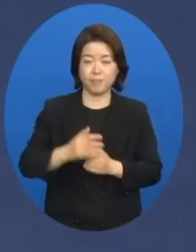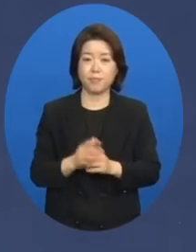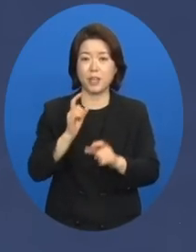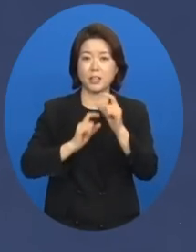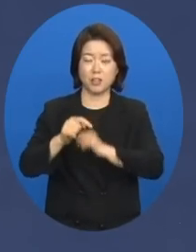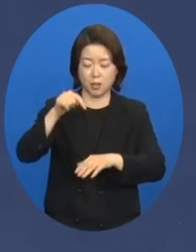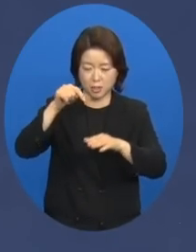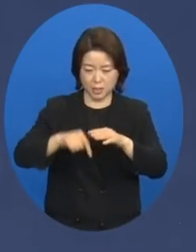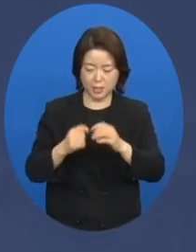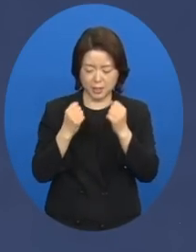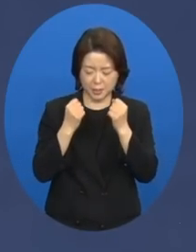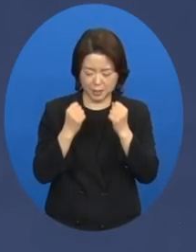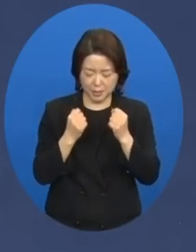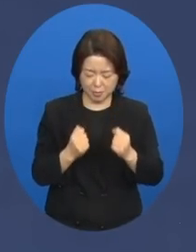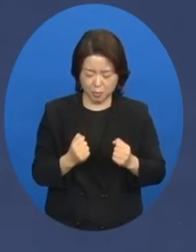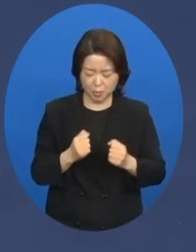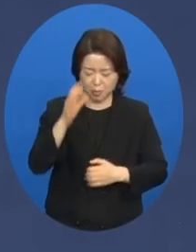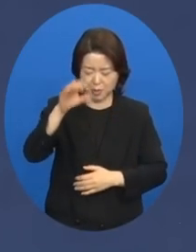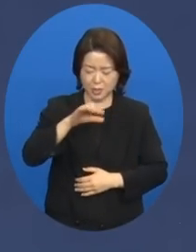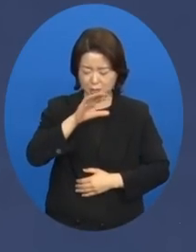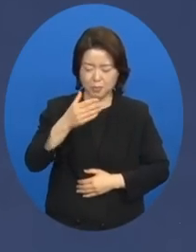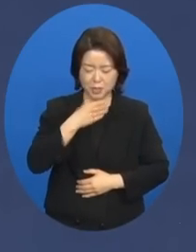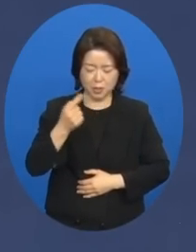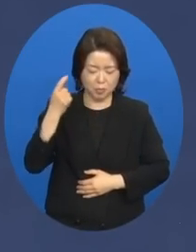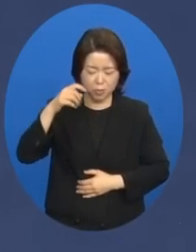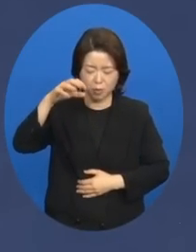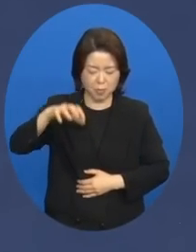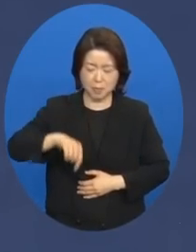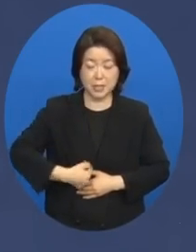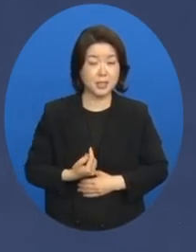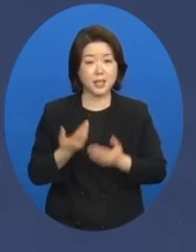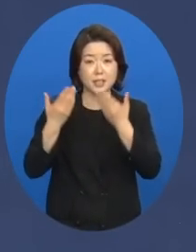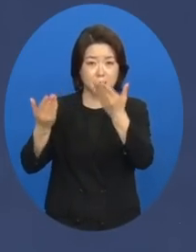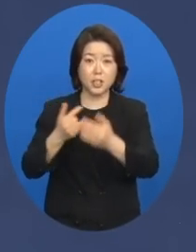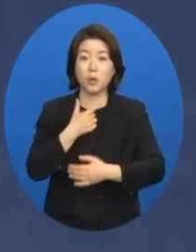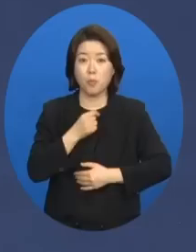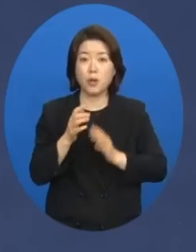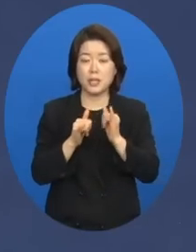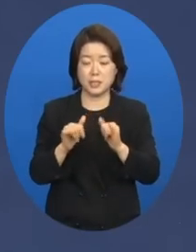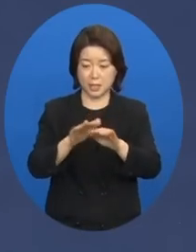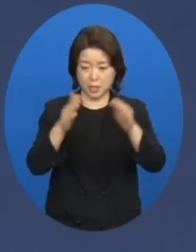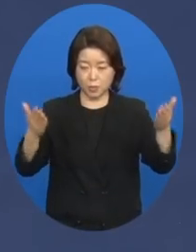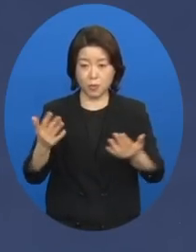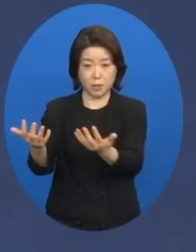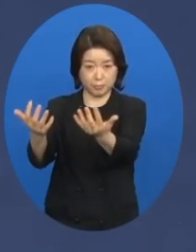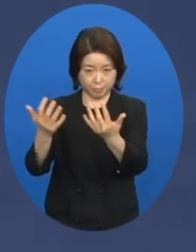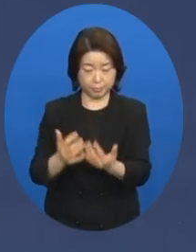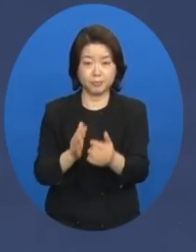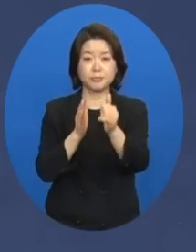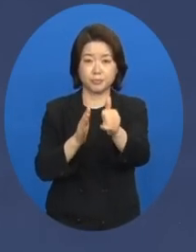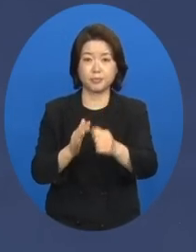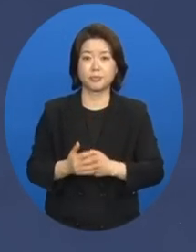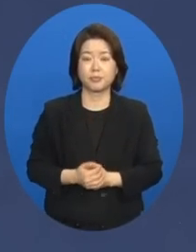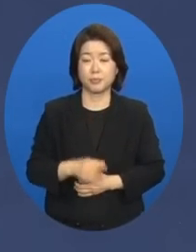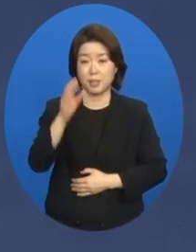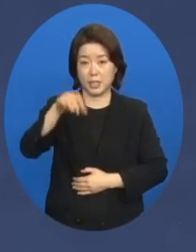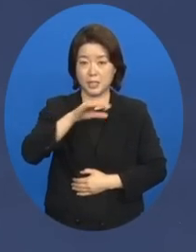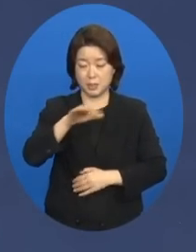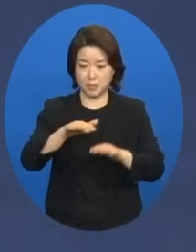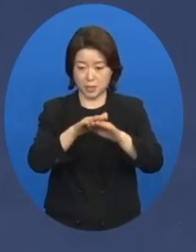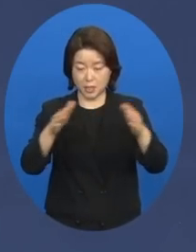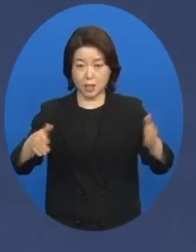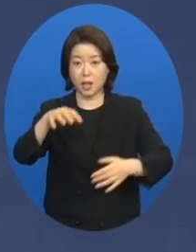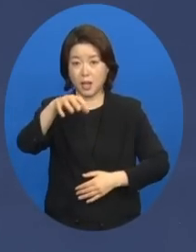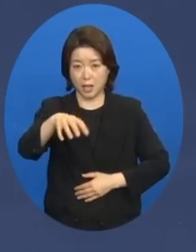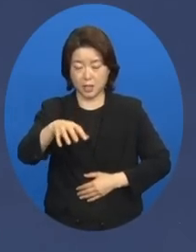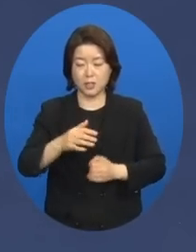깊이 머물고 또 십자가 복음 아래 자신을 드리기를 원하시는 분들을 강단으로 초대합니다. 강단의 십자가 아래에서